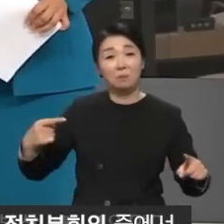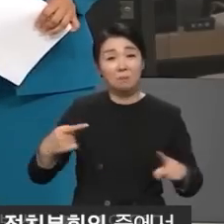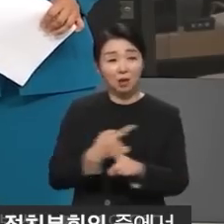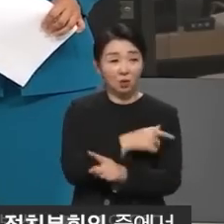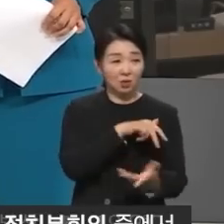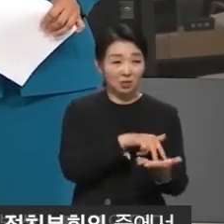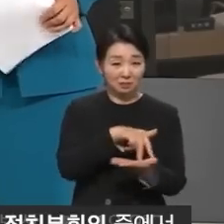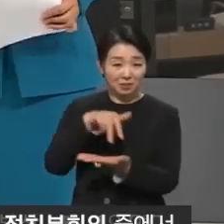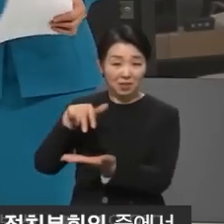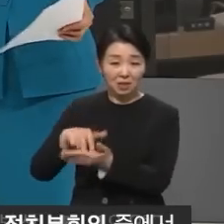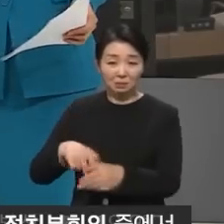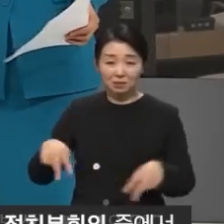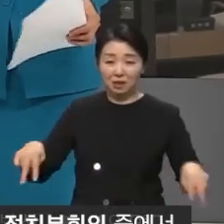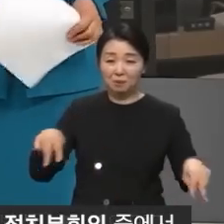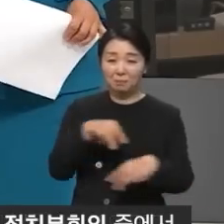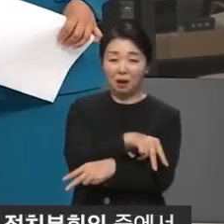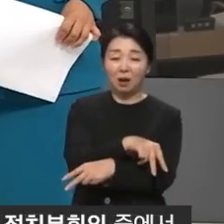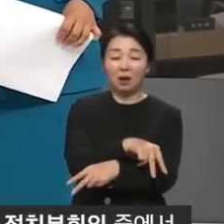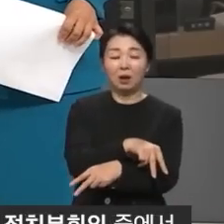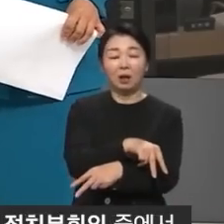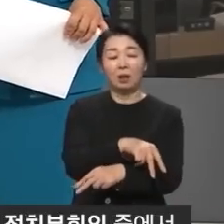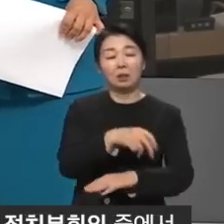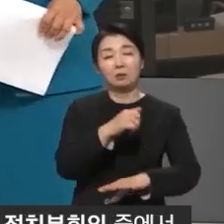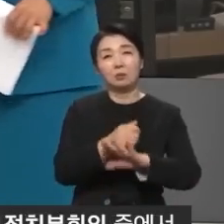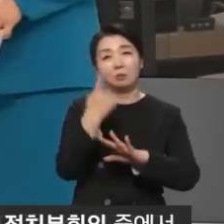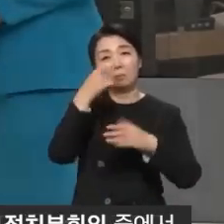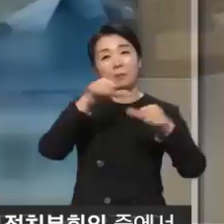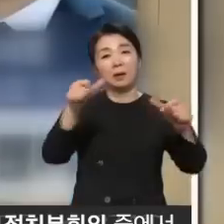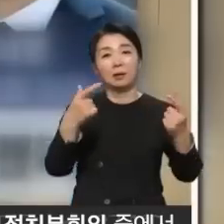건 국제적인 망신이라고 주장했습니다.